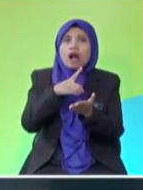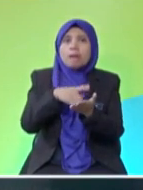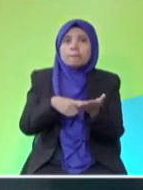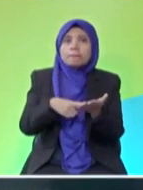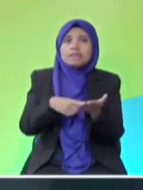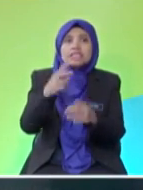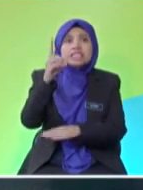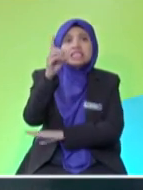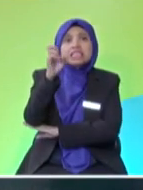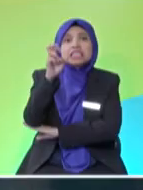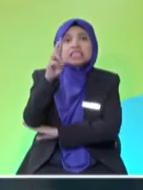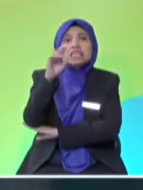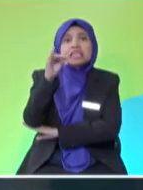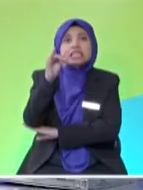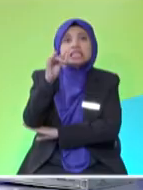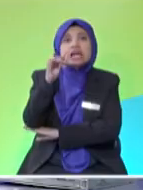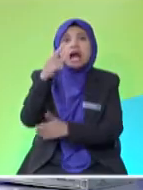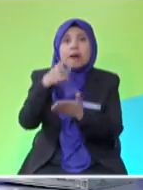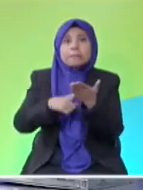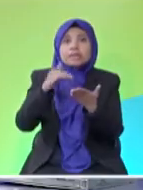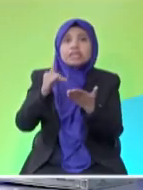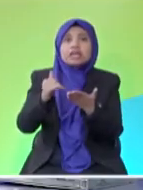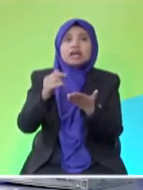untuk memeriksa penyakit